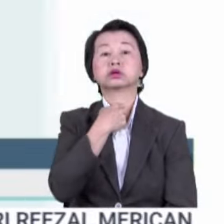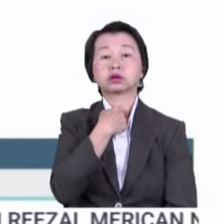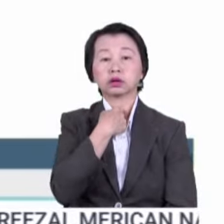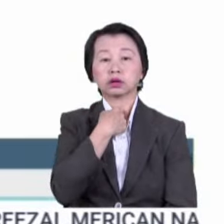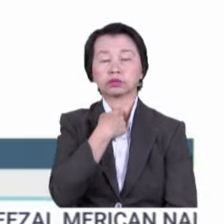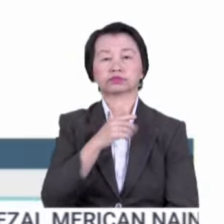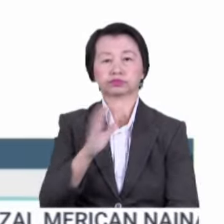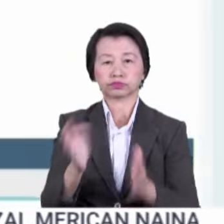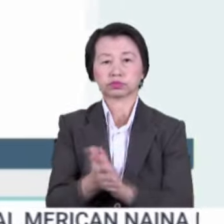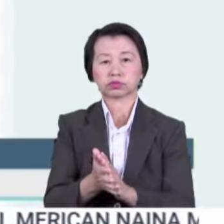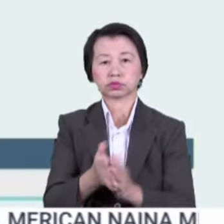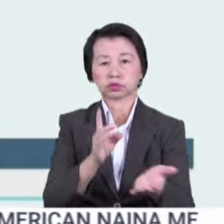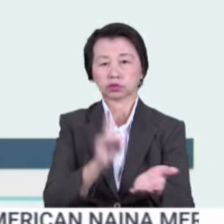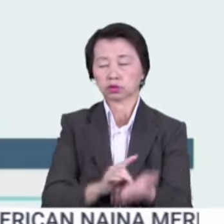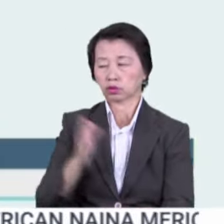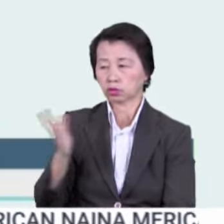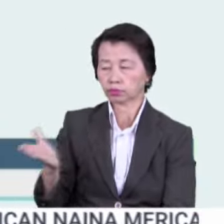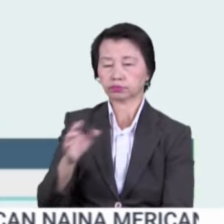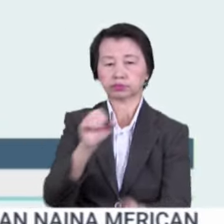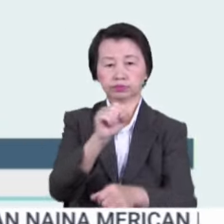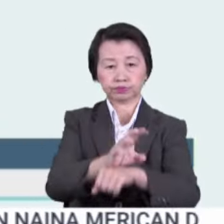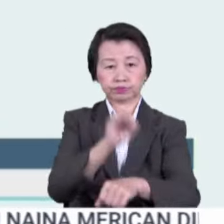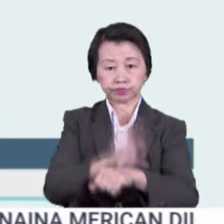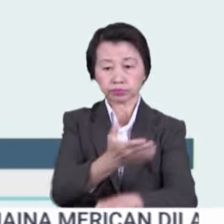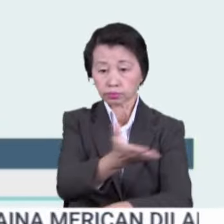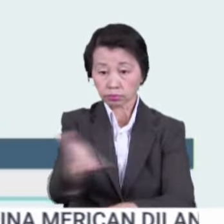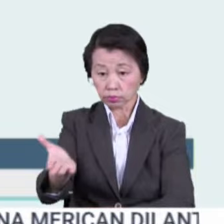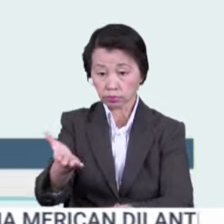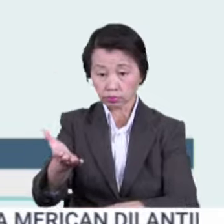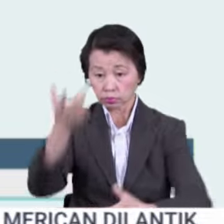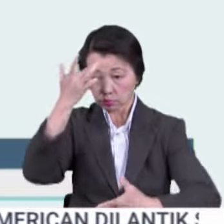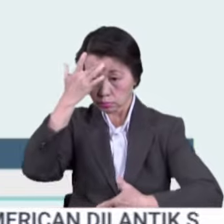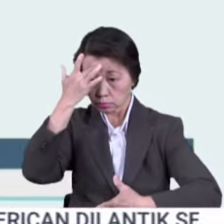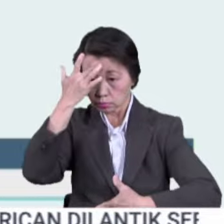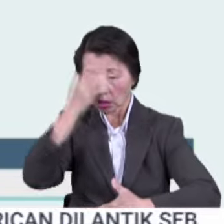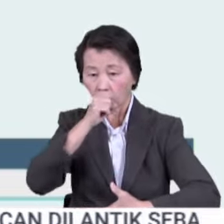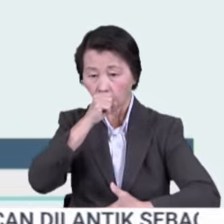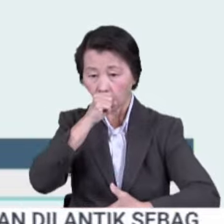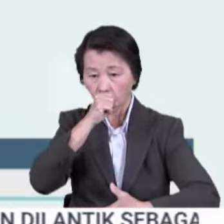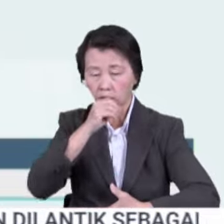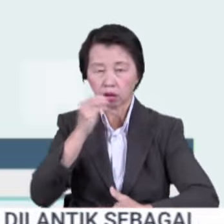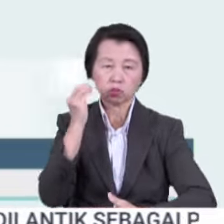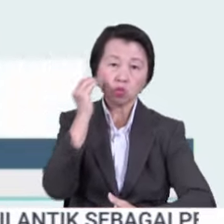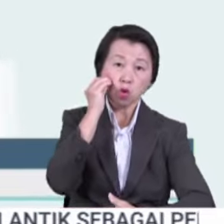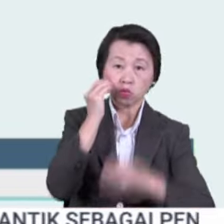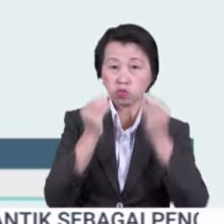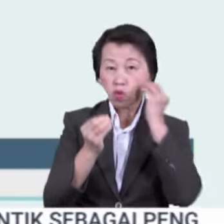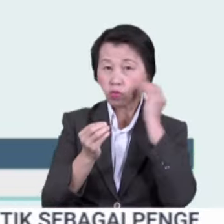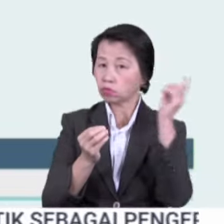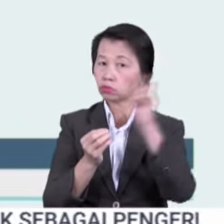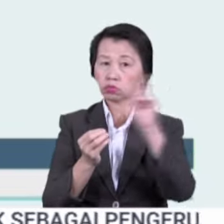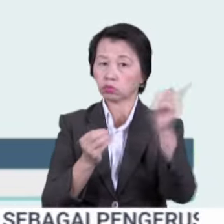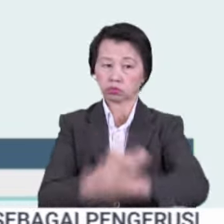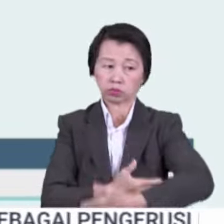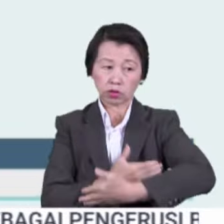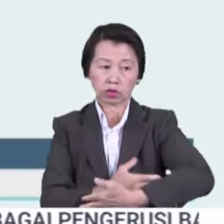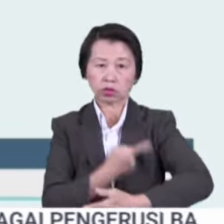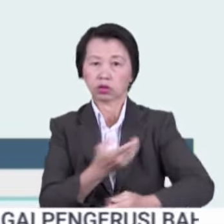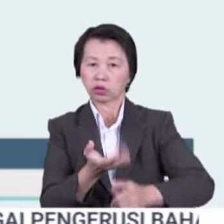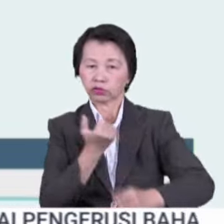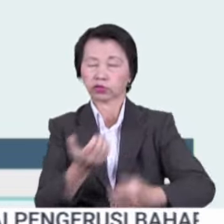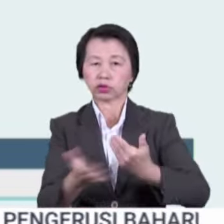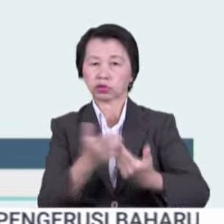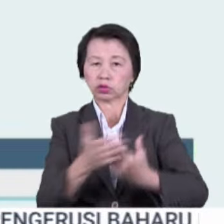sehubungan itu jatuh dokter Rosman menasehatkan mereka yang bergejala supaya tidak menjumpai karena bayi beresiko tinggi untuk mendapat jangkitan